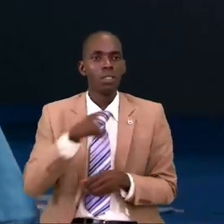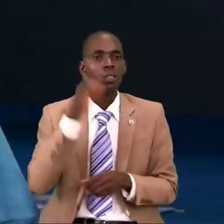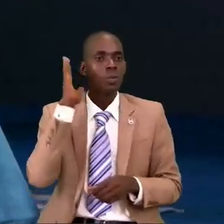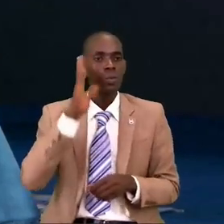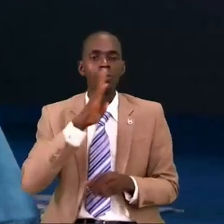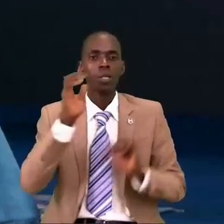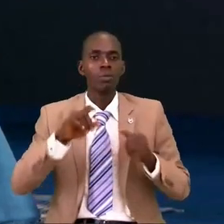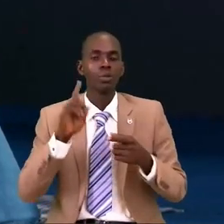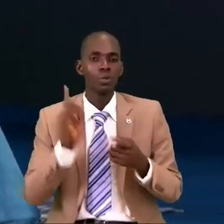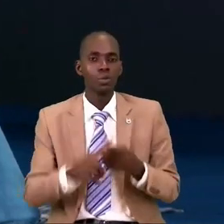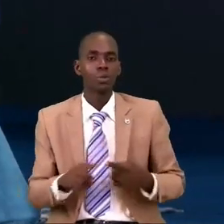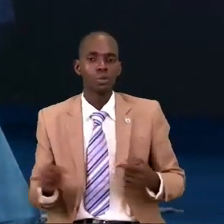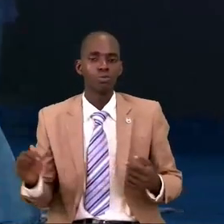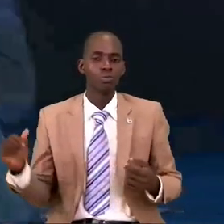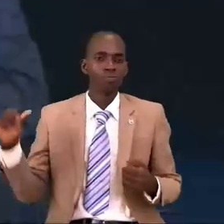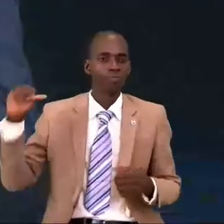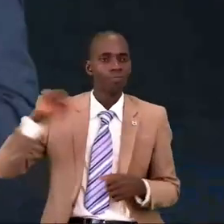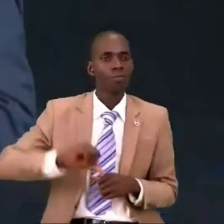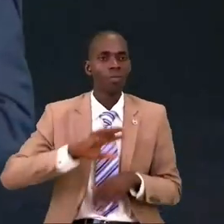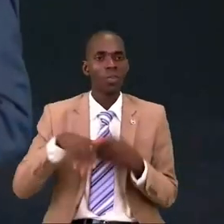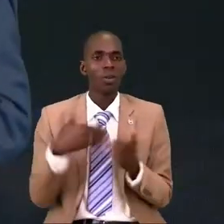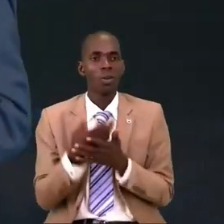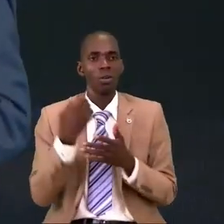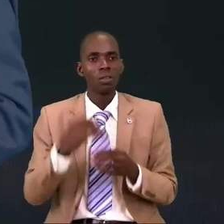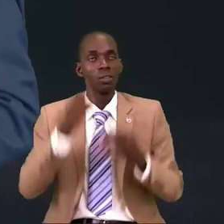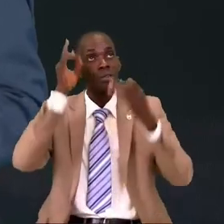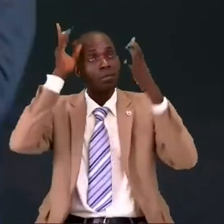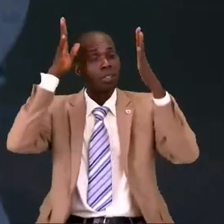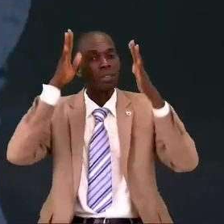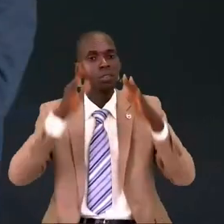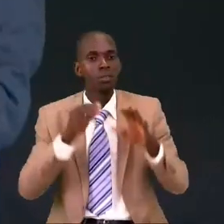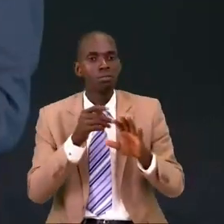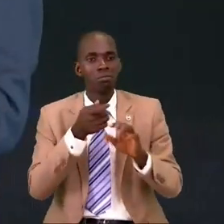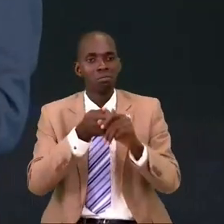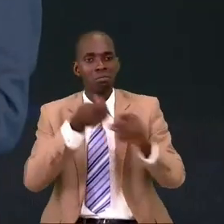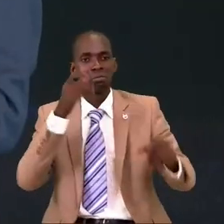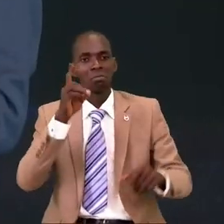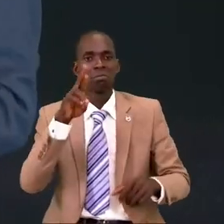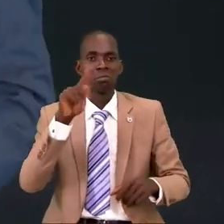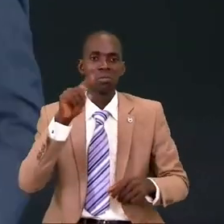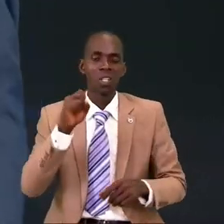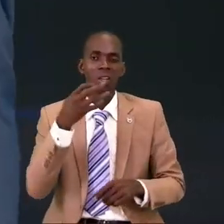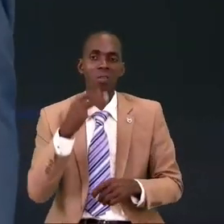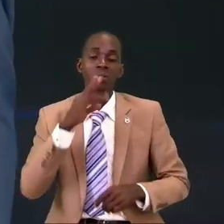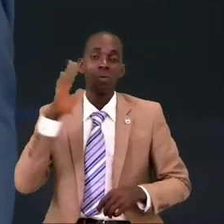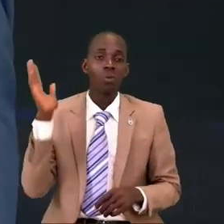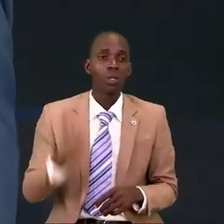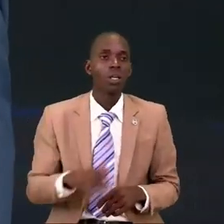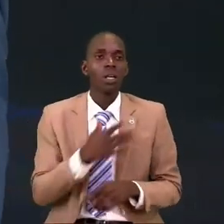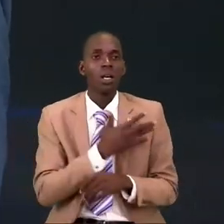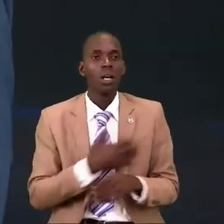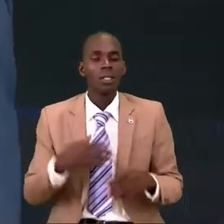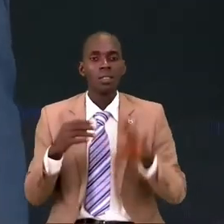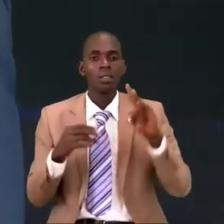Verset 17, prenez aussi le casque du salut. Ça doit être là à tout moment.